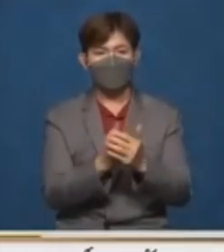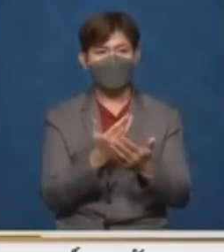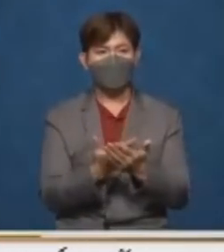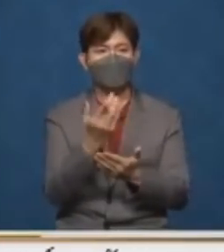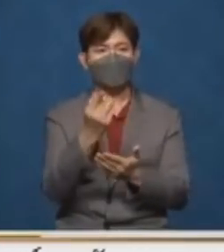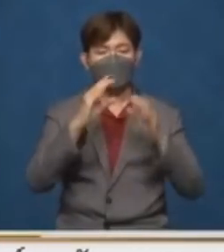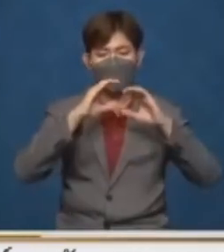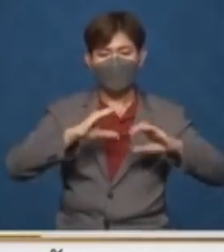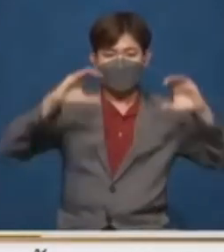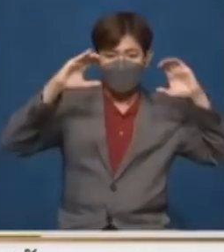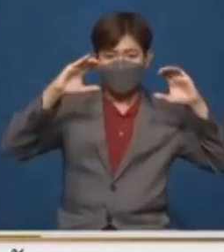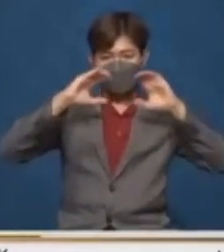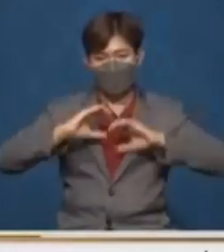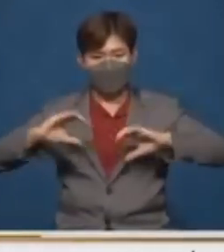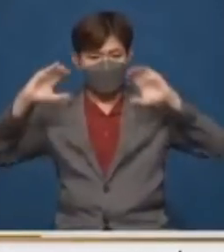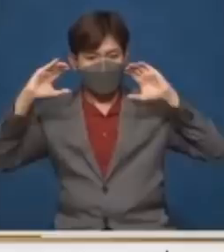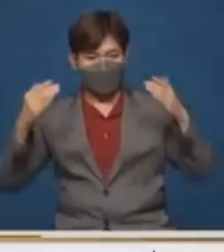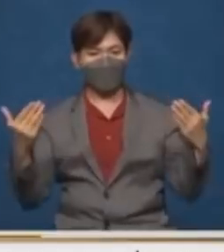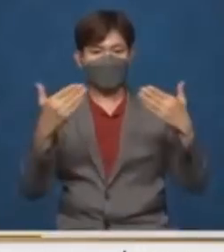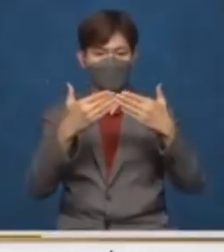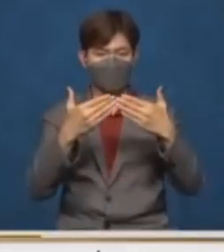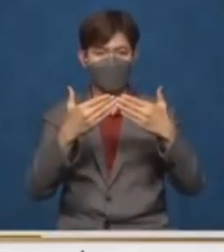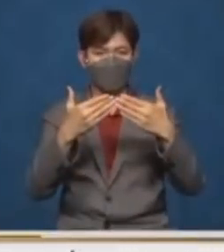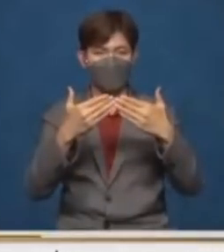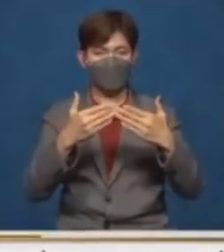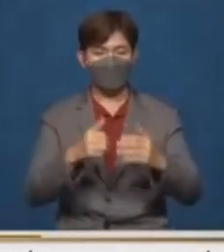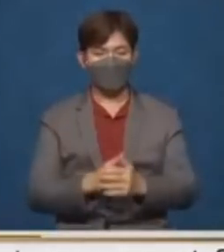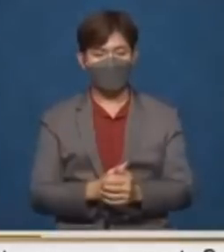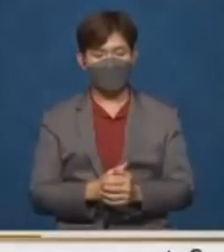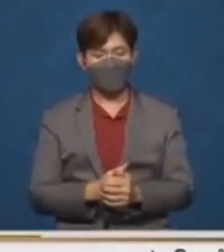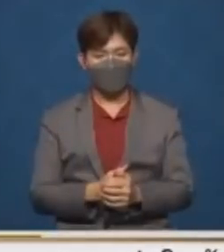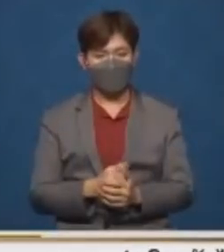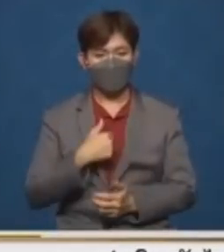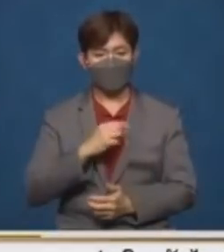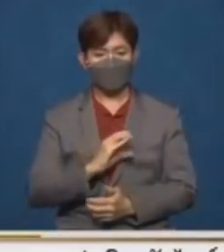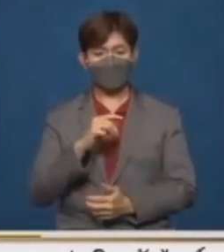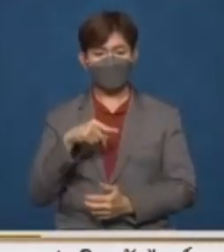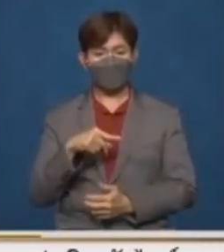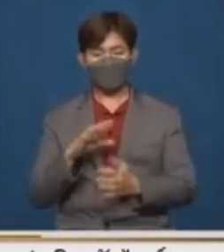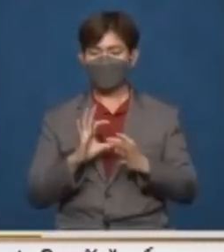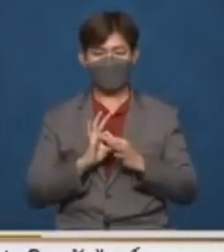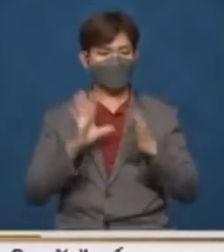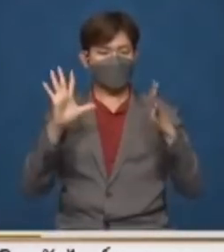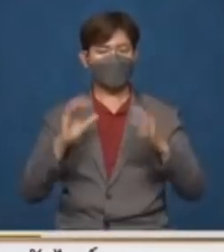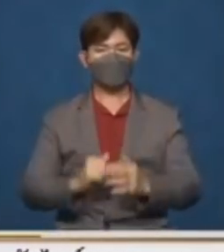ลัฐบาลต่อลัฐบาล G2G เทานั้นไม่มีความเกี่วข้องกับ CP ทั้งทางตรงและทางออม